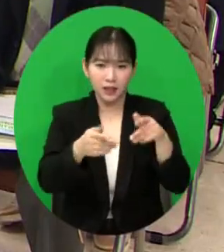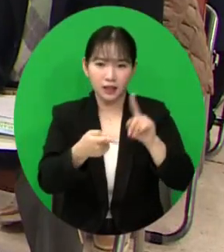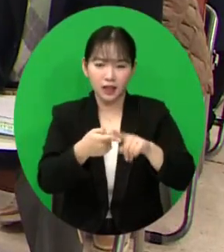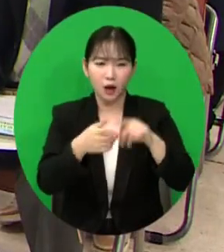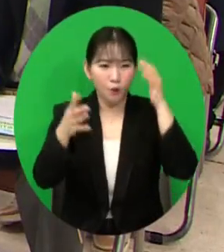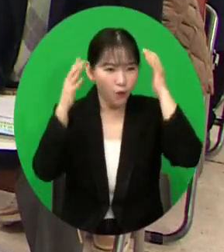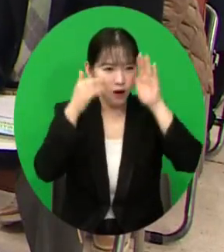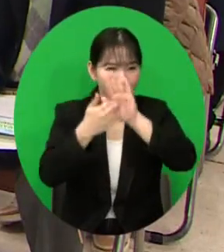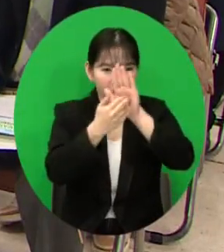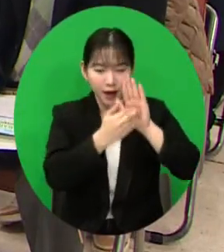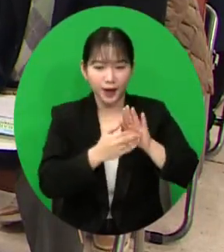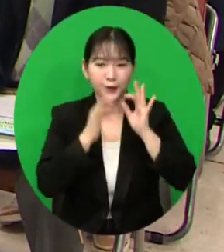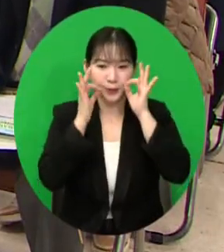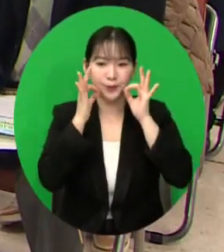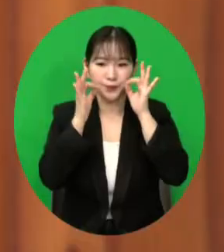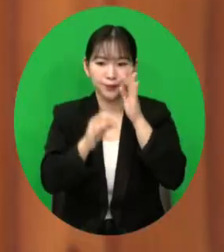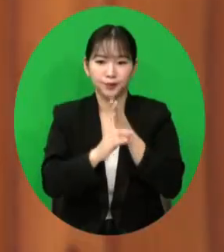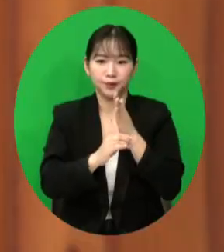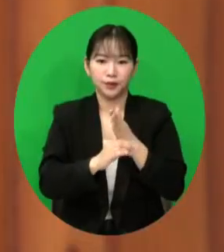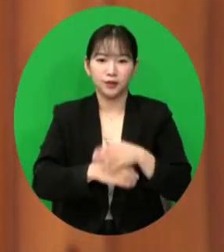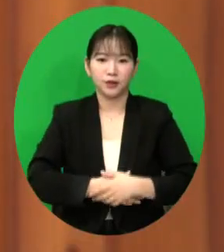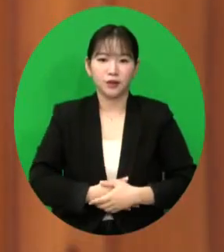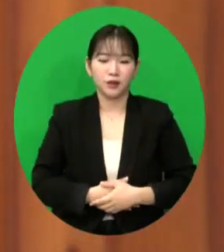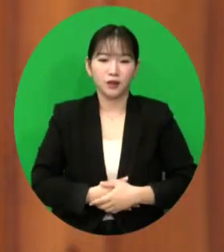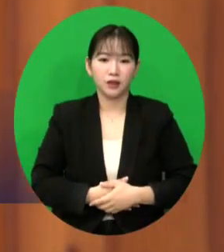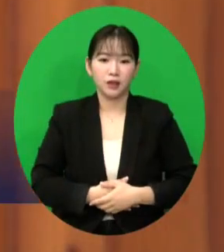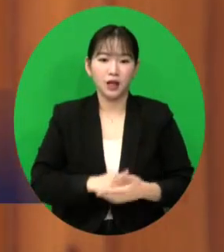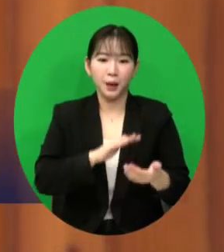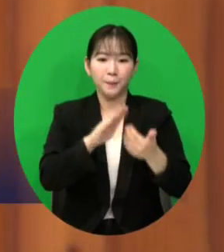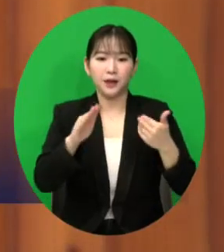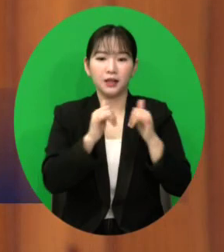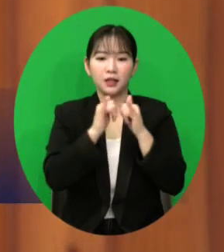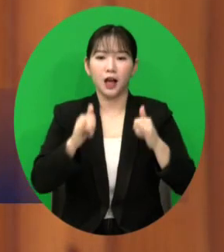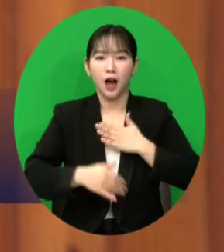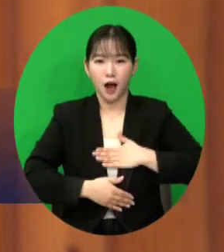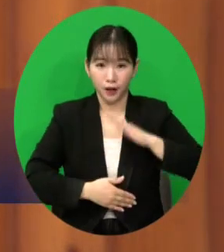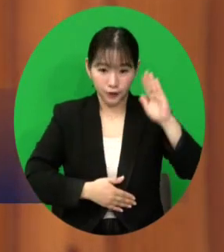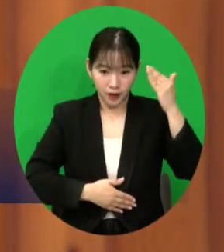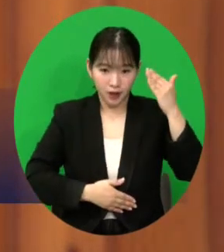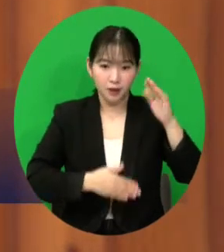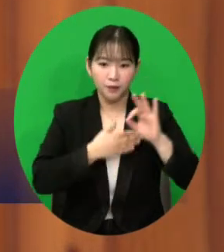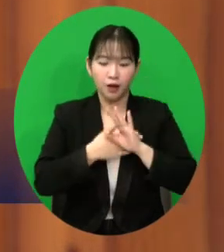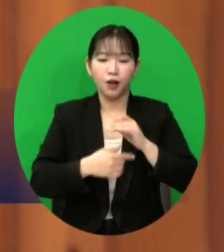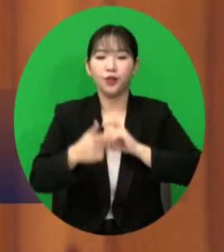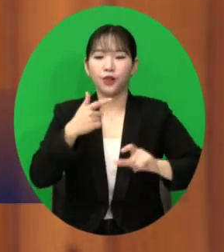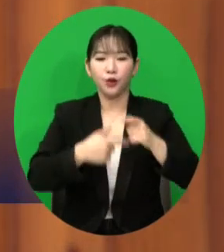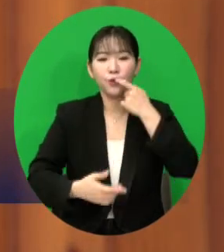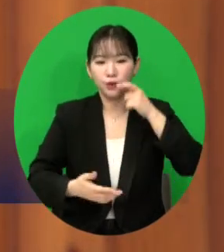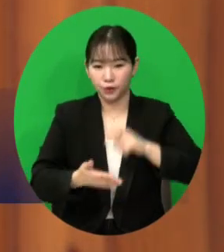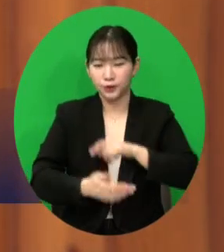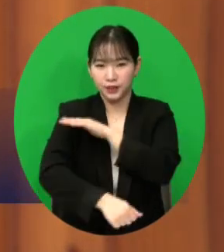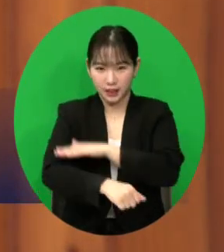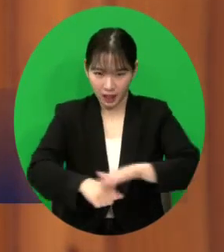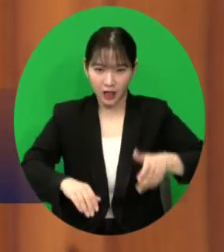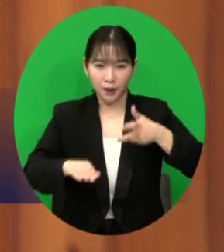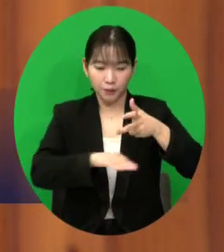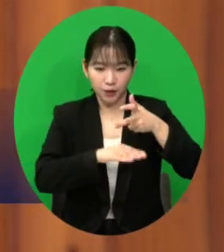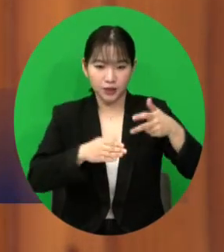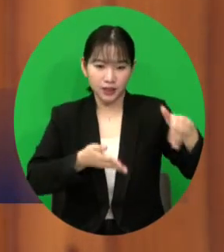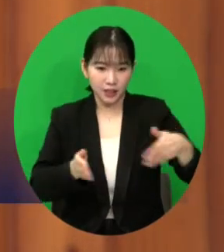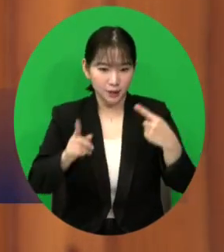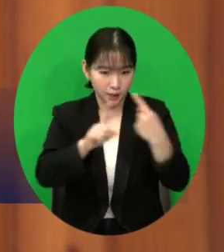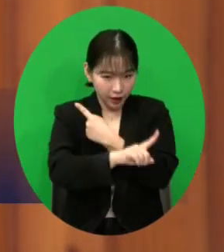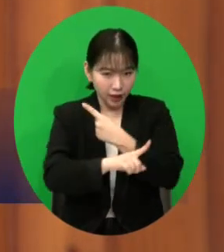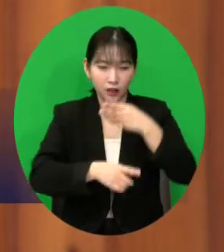데 행정력을 모으고 있습니다. 그다음에 미리 이제 시민들께서 숙지를 하시게 되면 훨씬 더 용이하게 버스